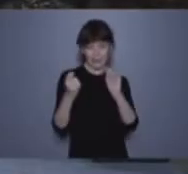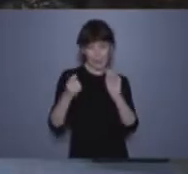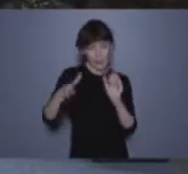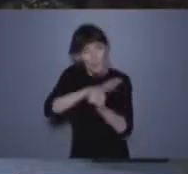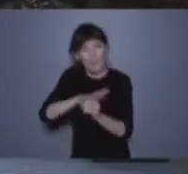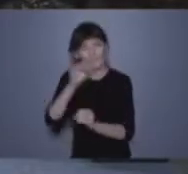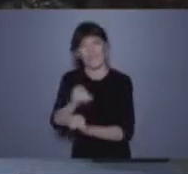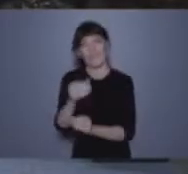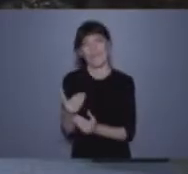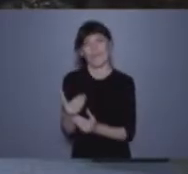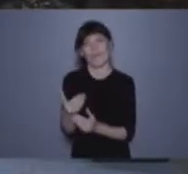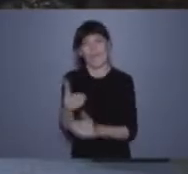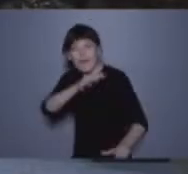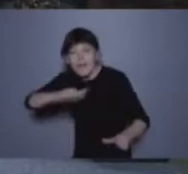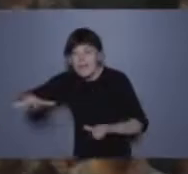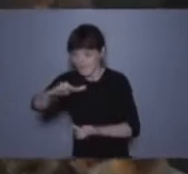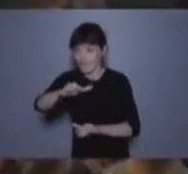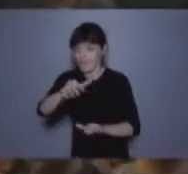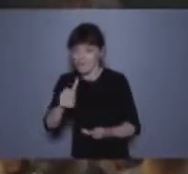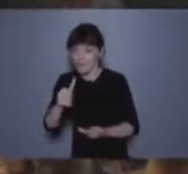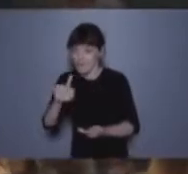vous allez devoir choisir,